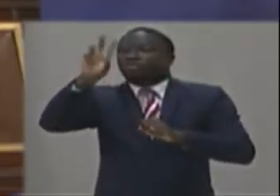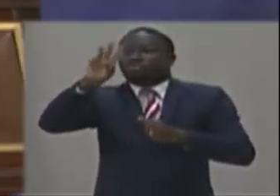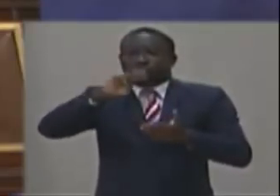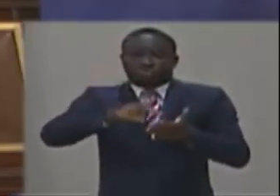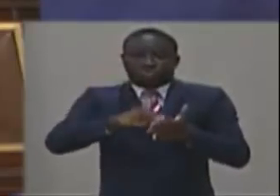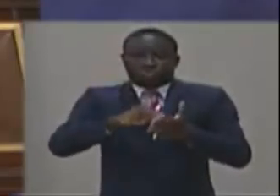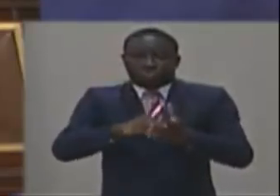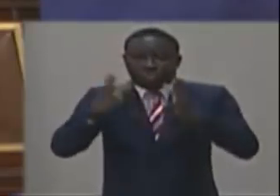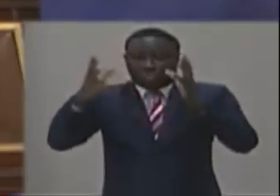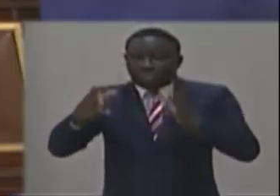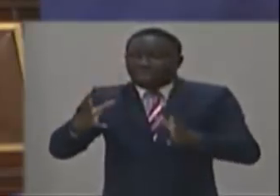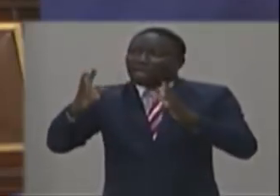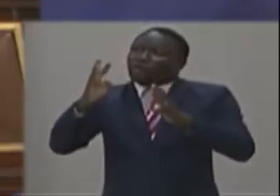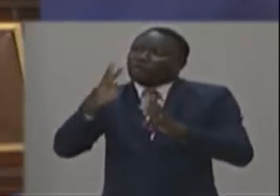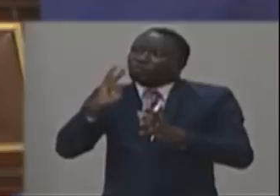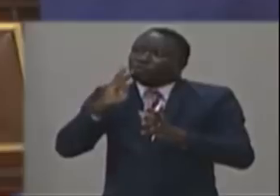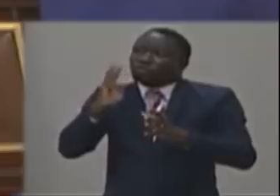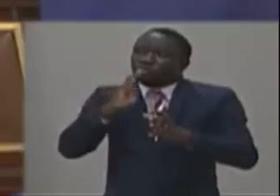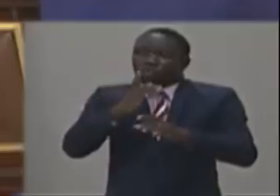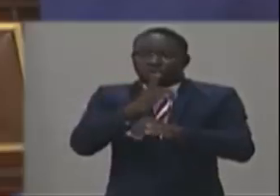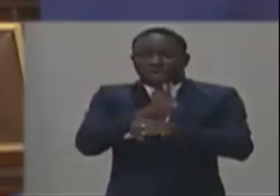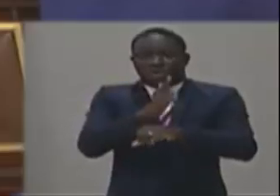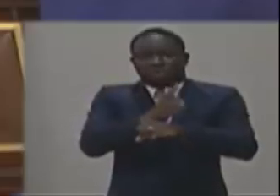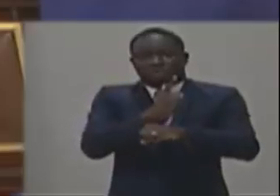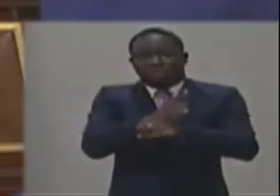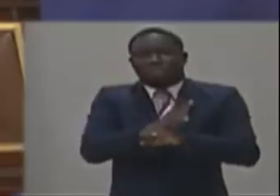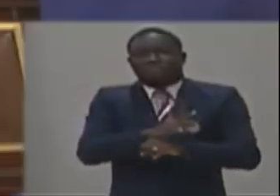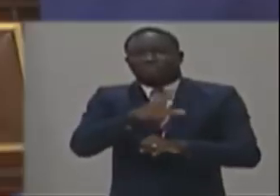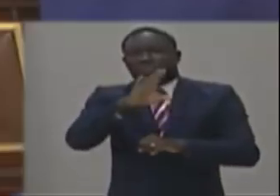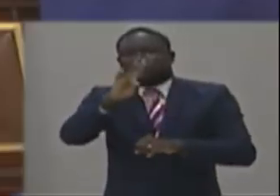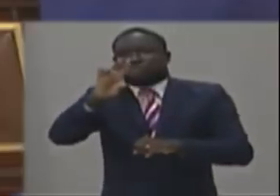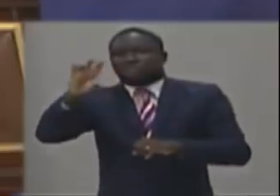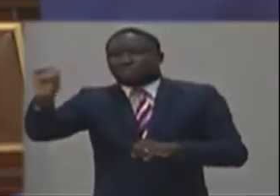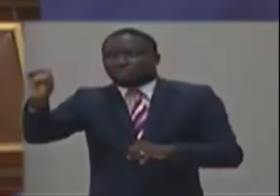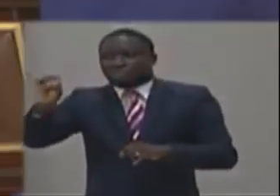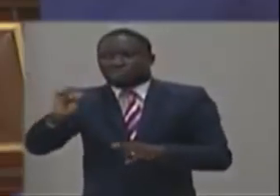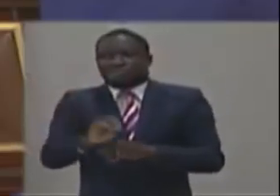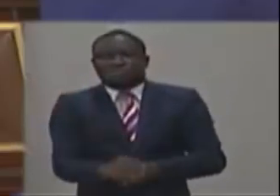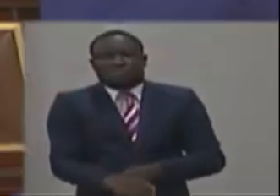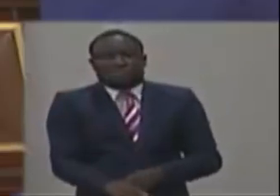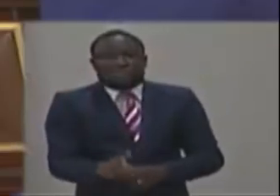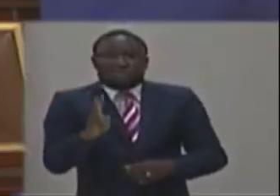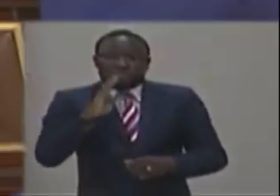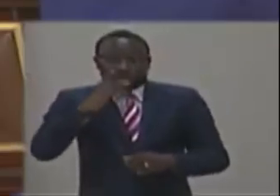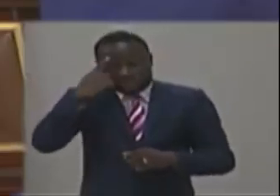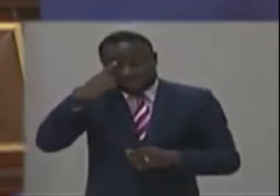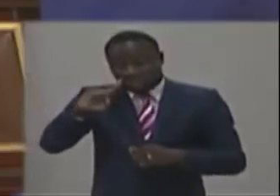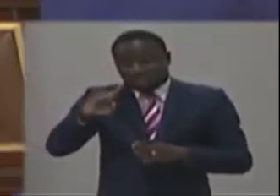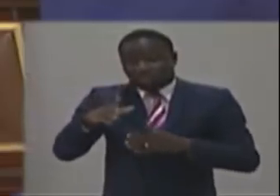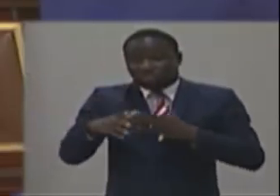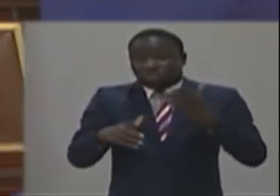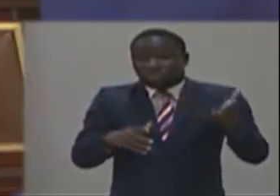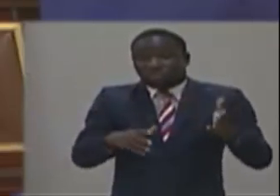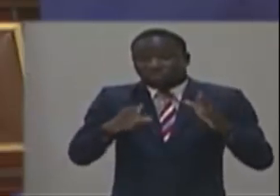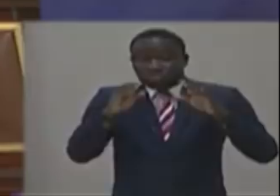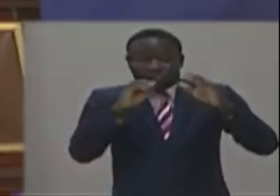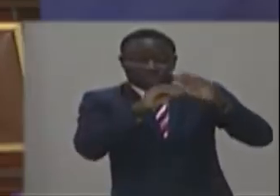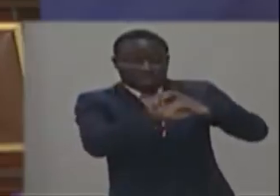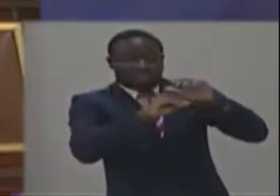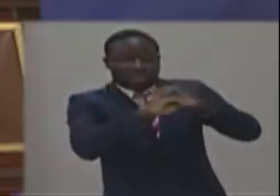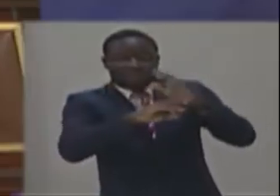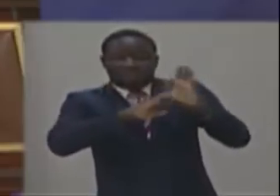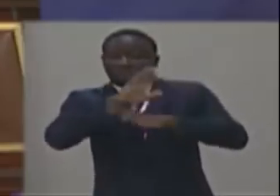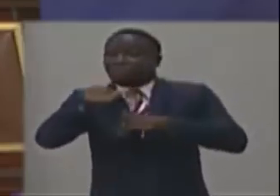12 000 gallons de solution alcool 70 et solution ça a déjà stocké dans le dépôt qui a recevoir